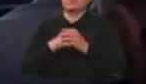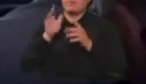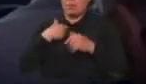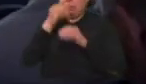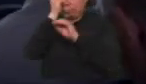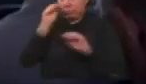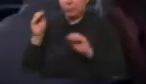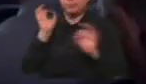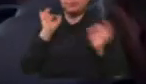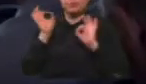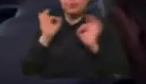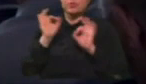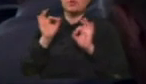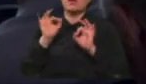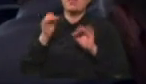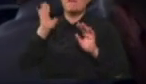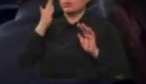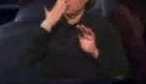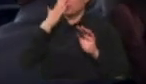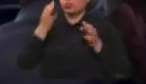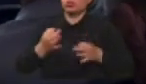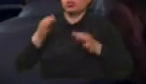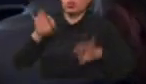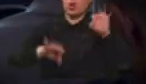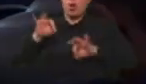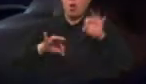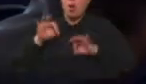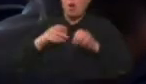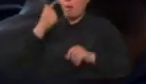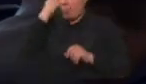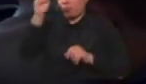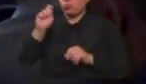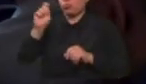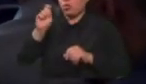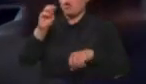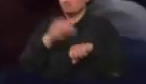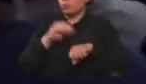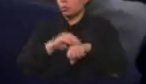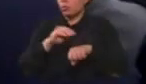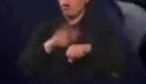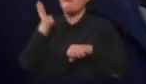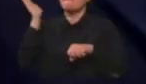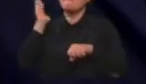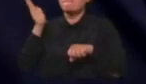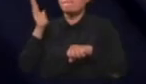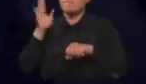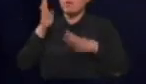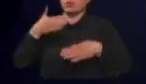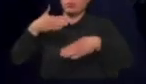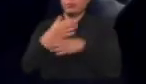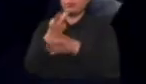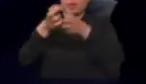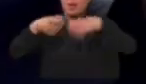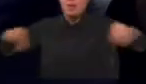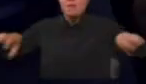bieżąco informował o przebiegu naszej dzisiejszej konferencji. Przypominam, że później rozdzielimy się na dwie